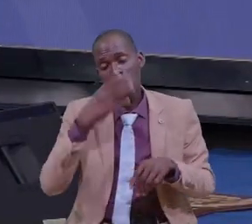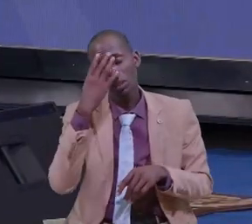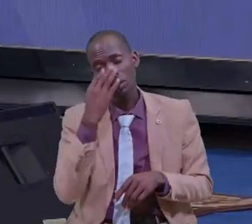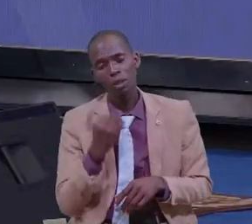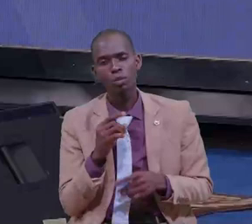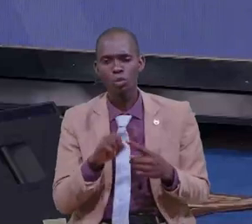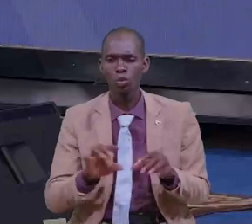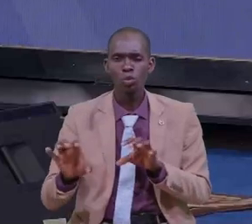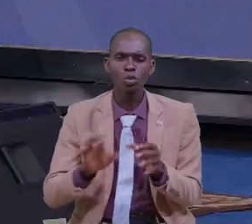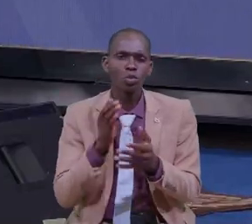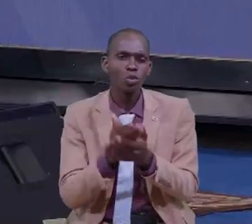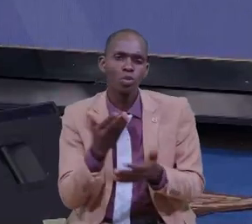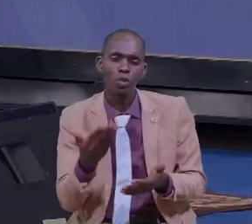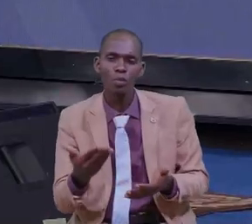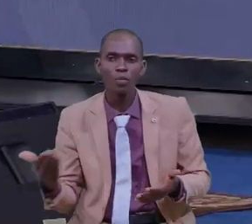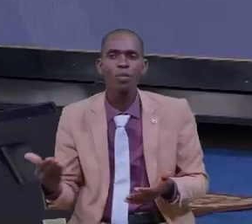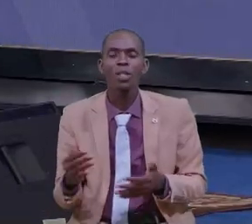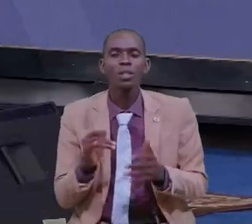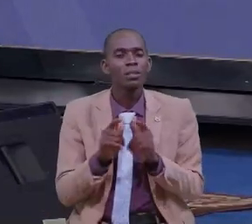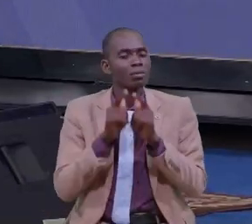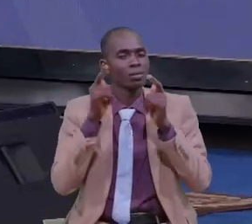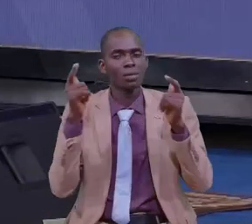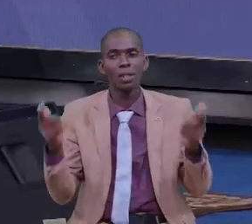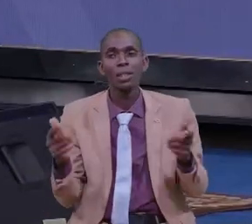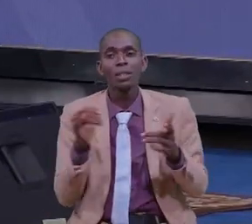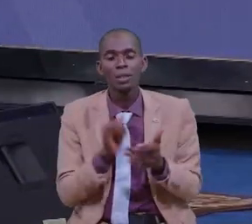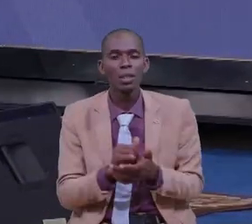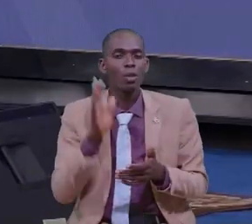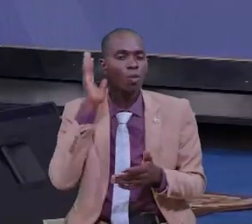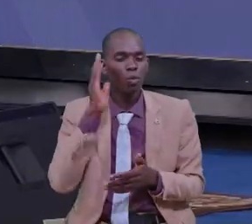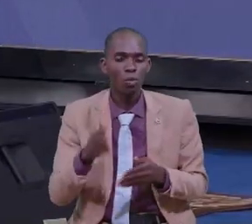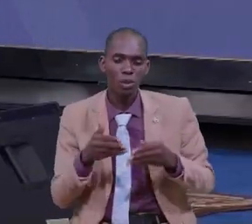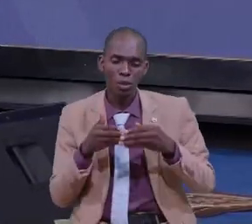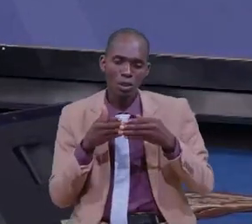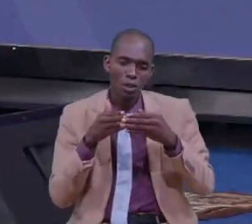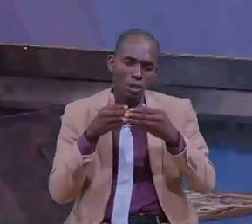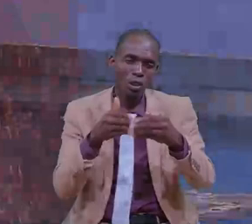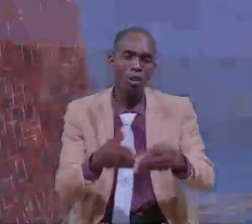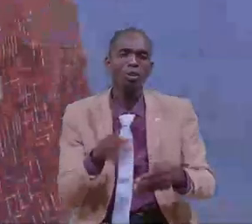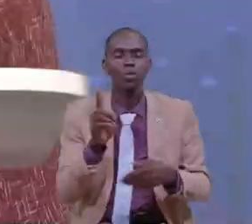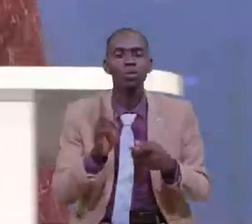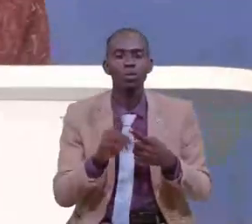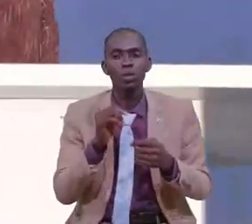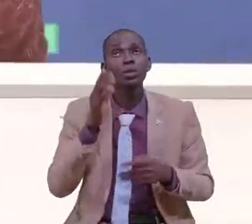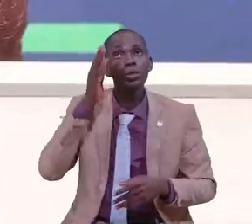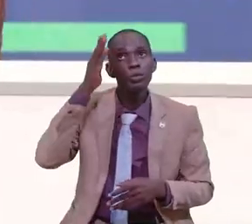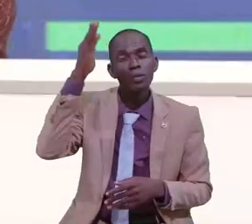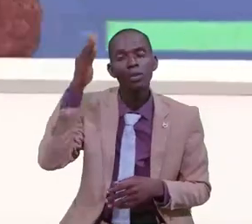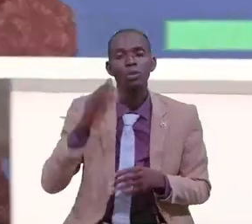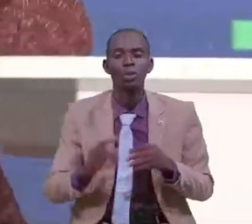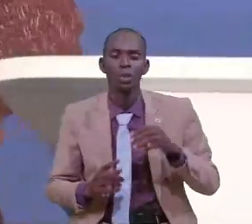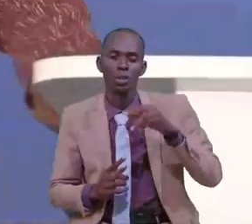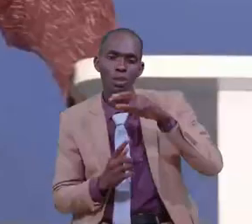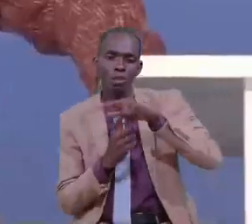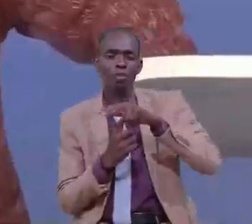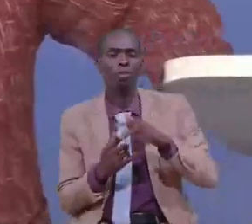nuit d'insomnie a fait quelque chose de remarquable qui te conduira à l'avenir,